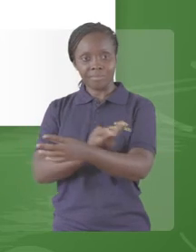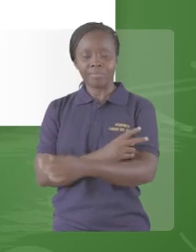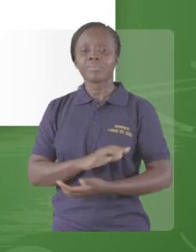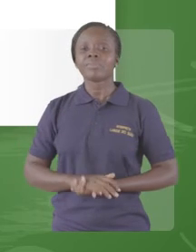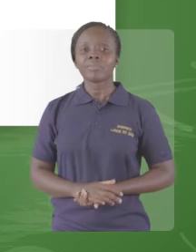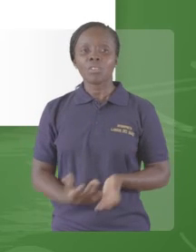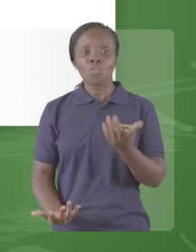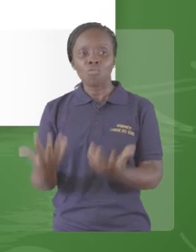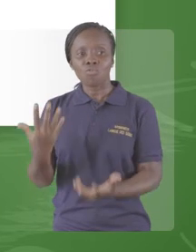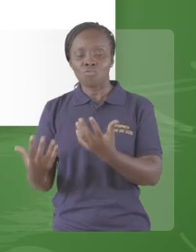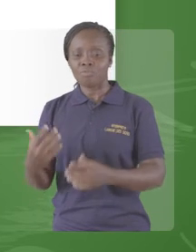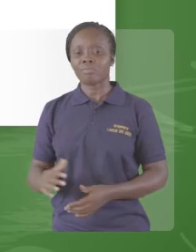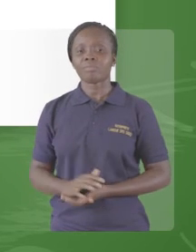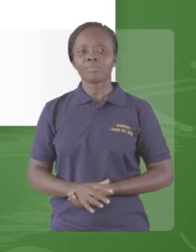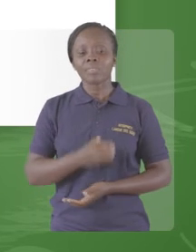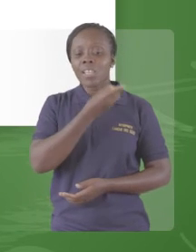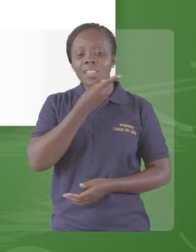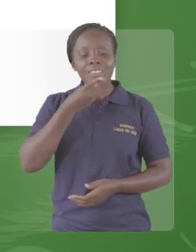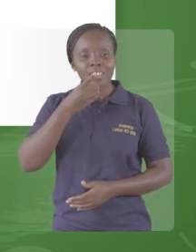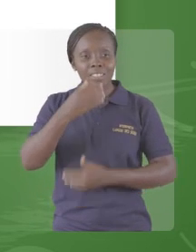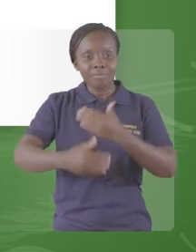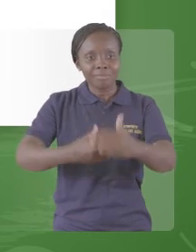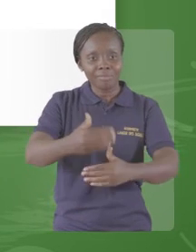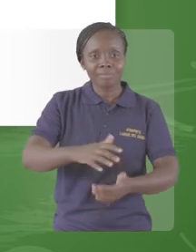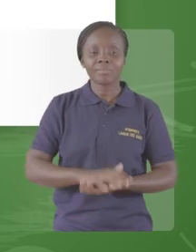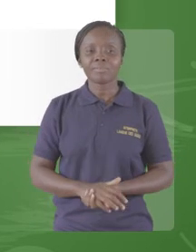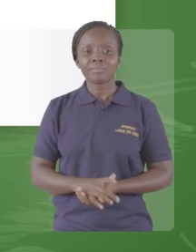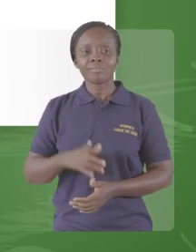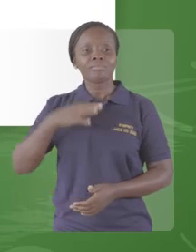l'avancée du désert, la pollution des eaux.